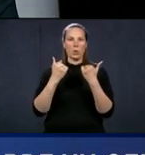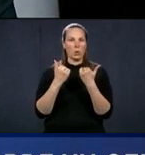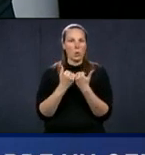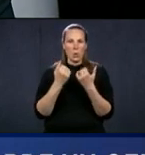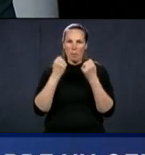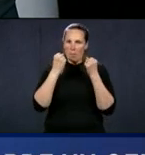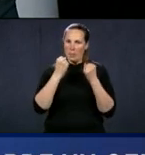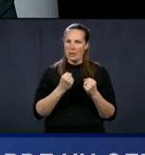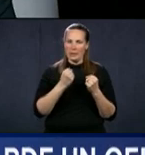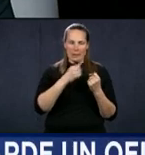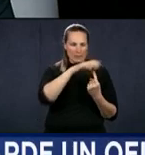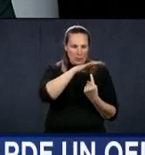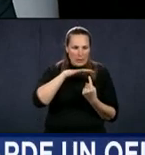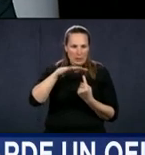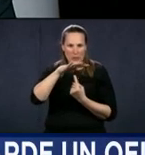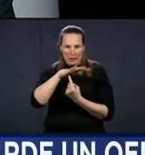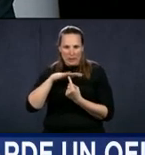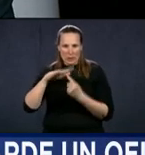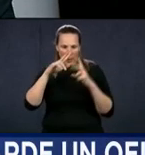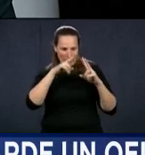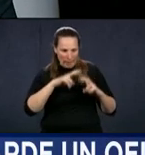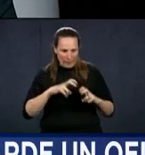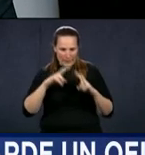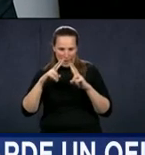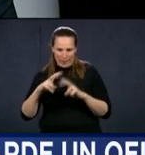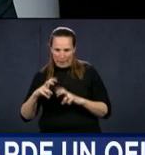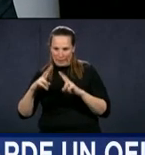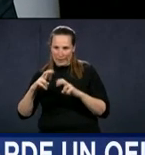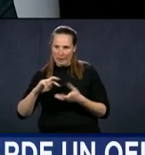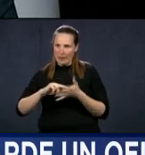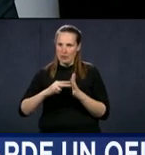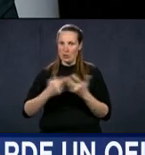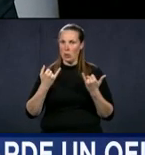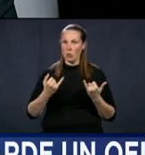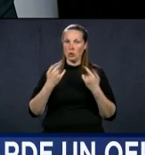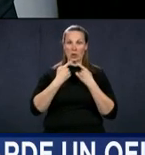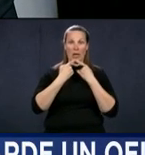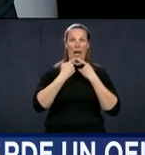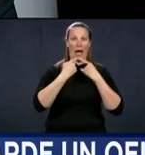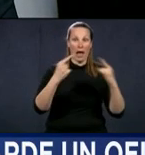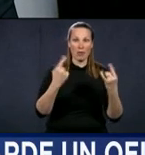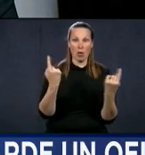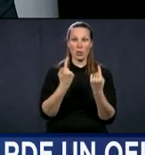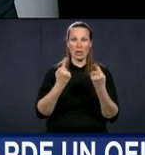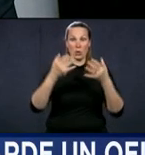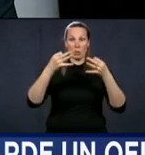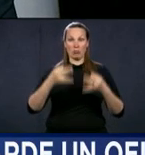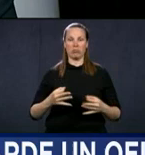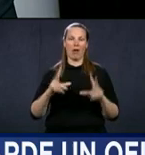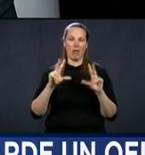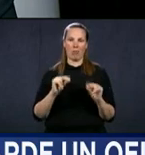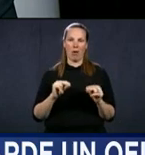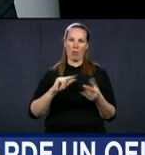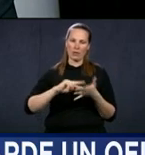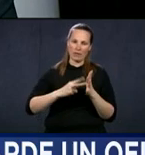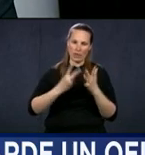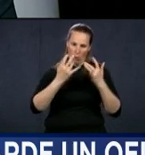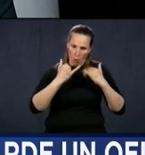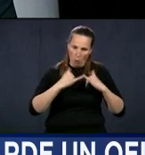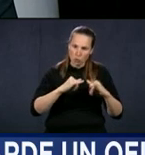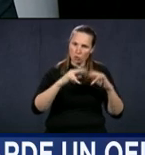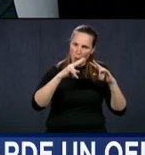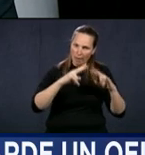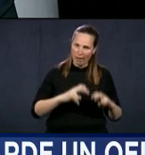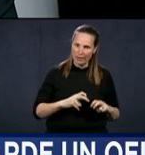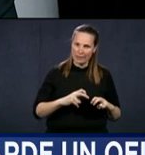pas de décision prise, donc attendez-vous pas à ce que j'annonce quelque chose aujourd'hui. Par contre, ce qui est considéré, c'est, en